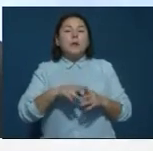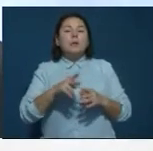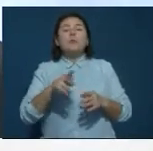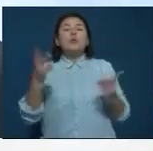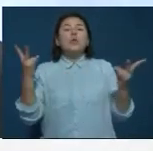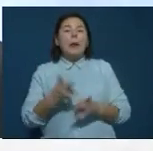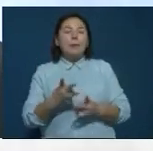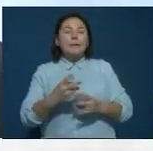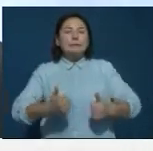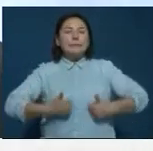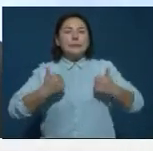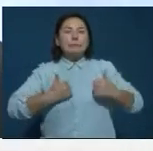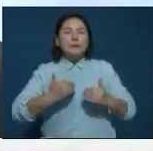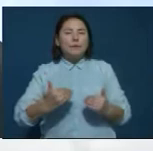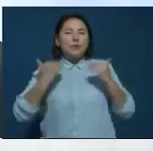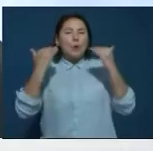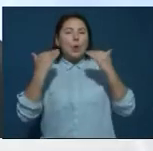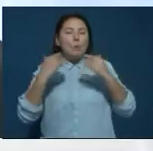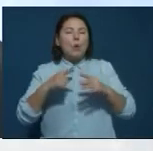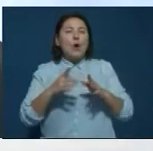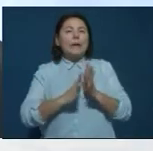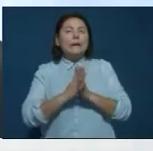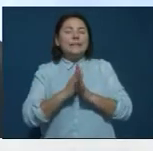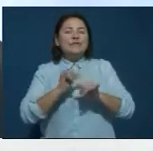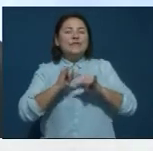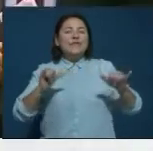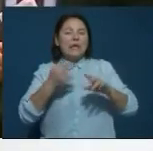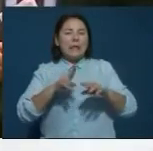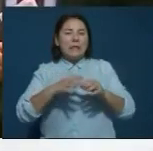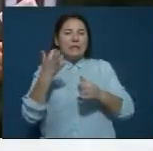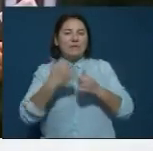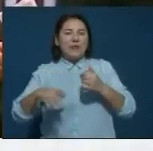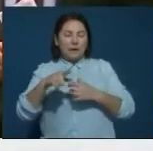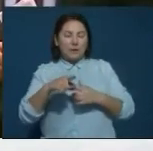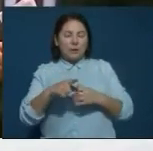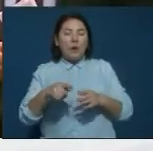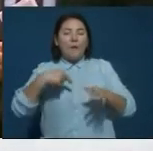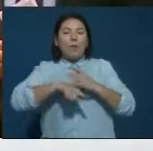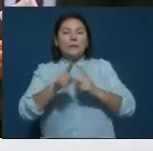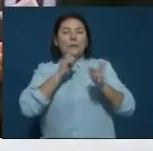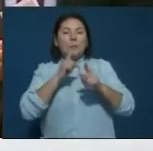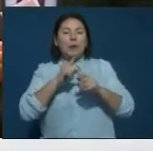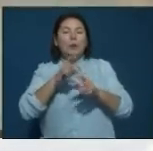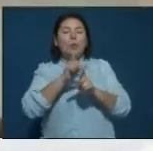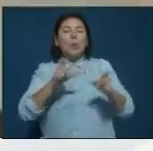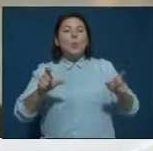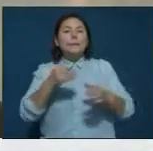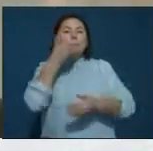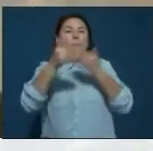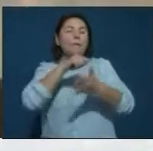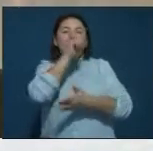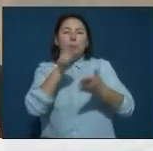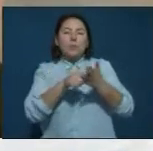необходимо стремиться к высокому росту развития данной отрасли ходе собранию sich an была возможность задать вопросы